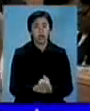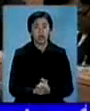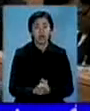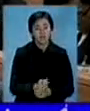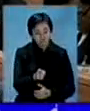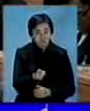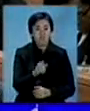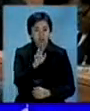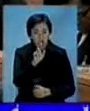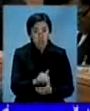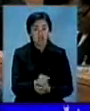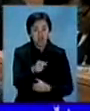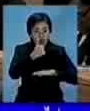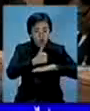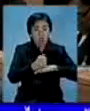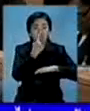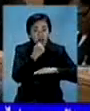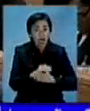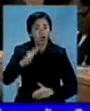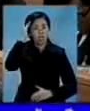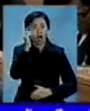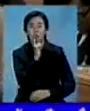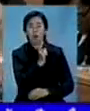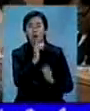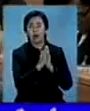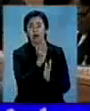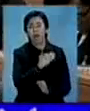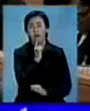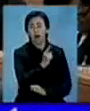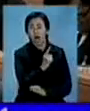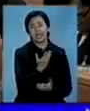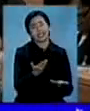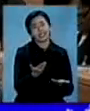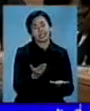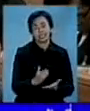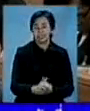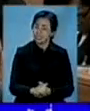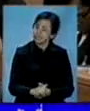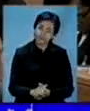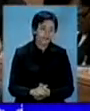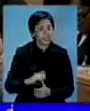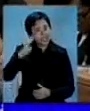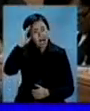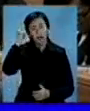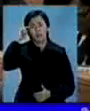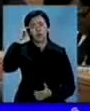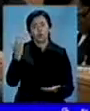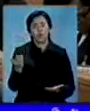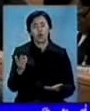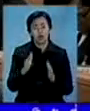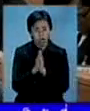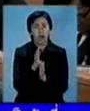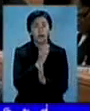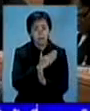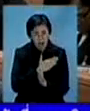วงพ่อนะตัวดีหลวงพ่อเนี่ยเป็นหัวหน้าเสื้อแดงผมว่าพวกนี้มันไม่มีสมองมันทำทารุณกับพระกับเจ้